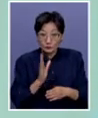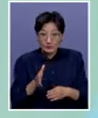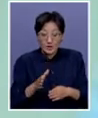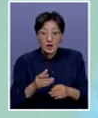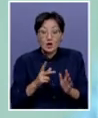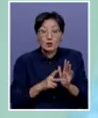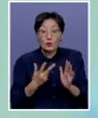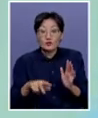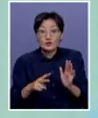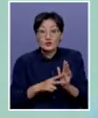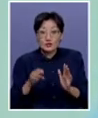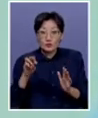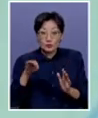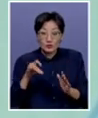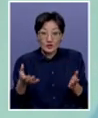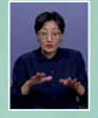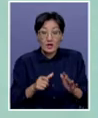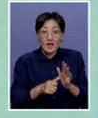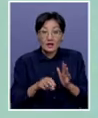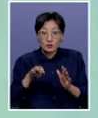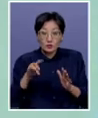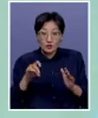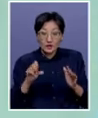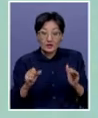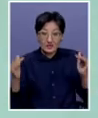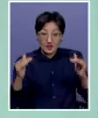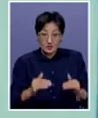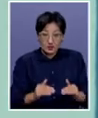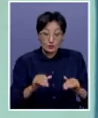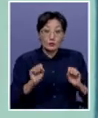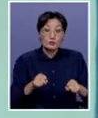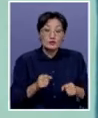Мәселен, 37 тонна қалдықтың мөлшері 6 тоннаға дейін азайту мүмкіндігін аламыз.